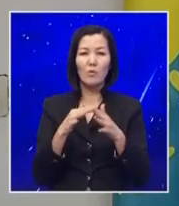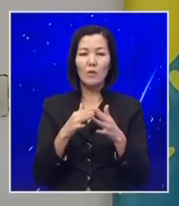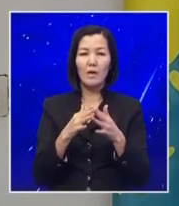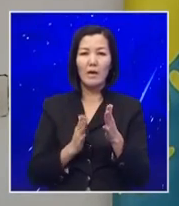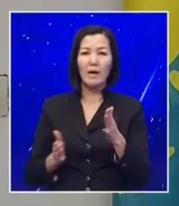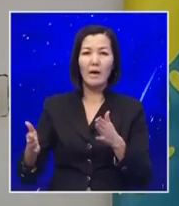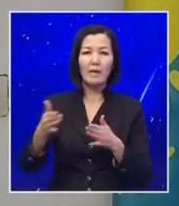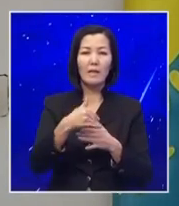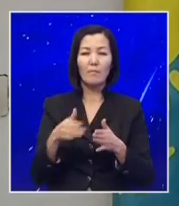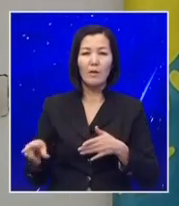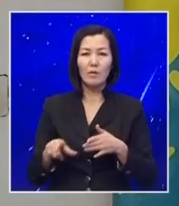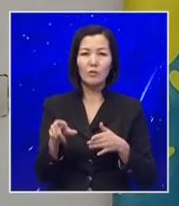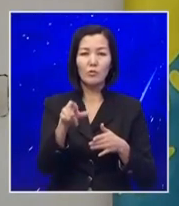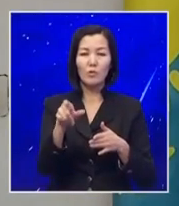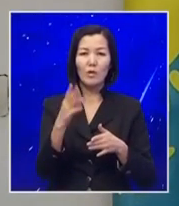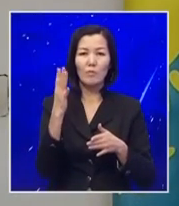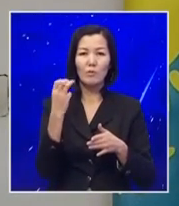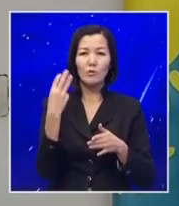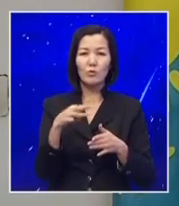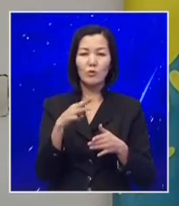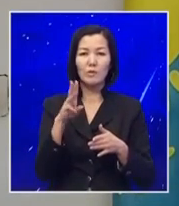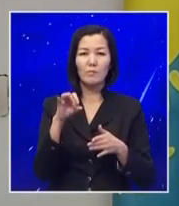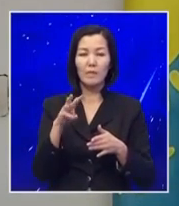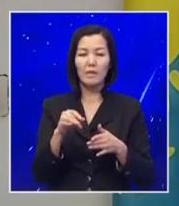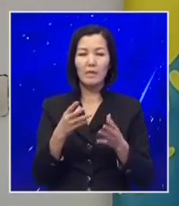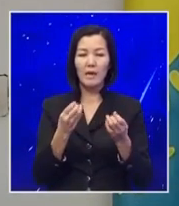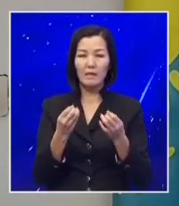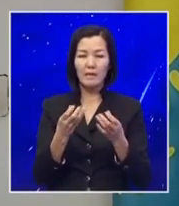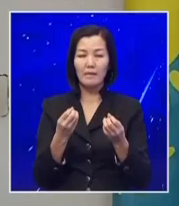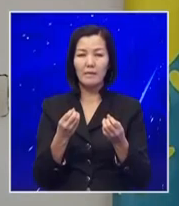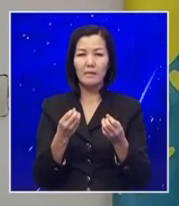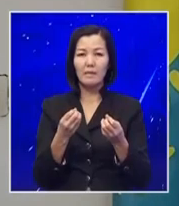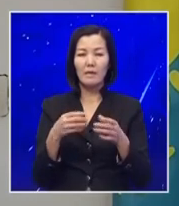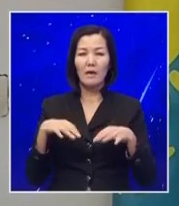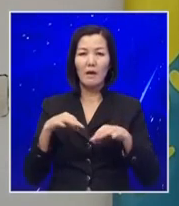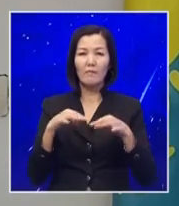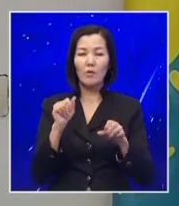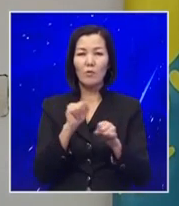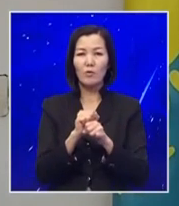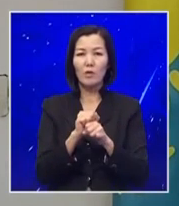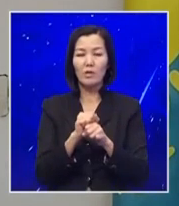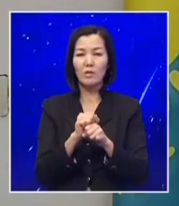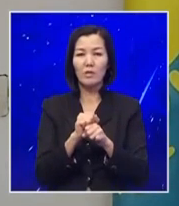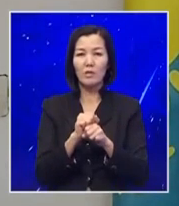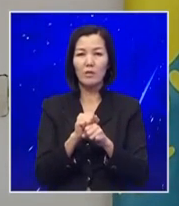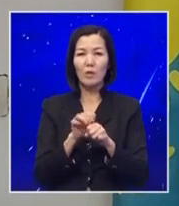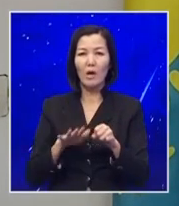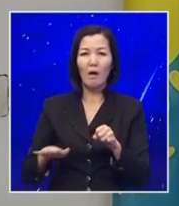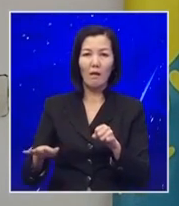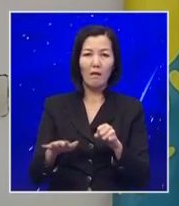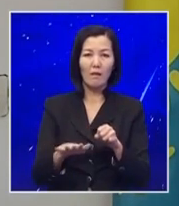жол 530 метр ұзындығы, бұның сыртында автокөлік тұратын тұрақ, сонан кейін